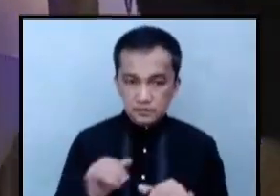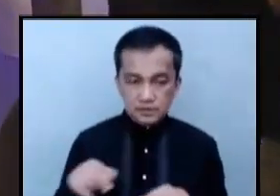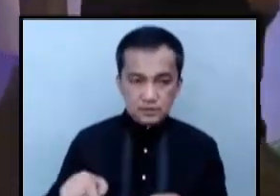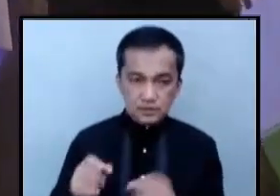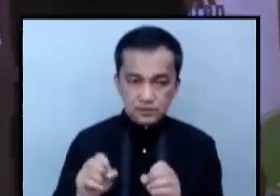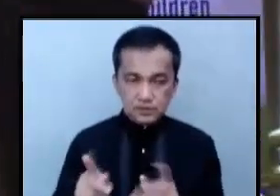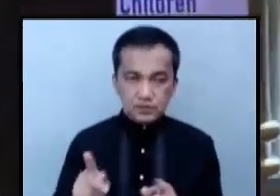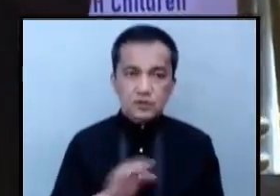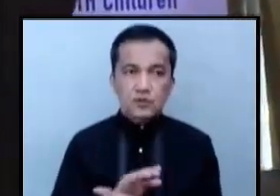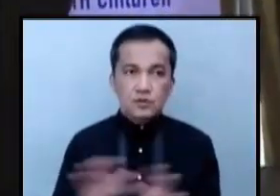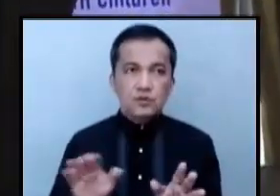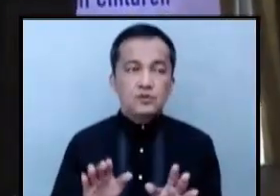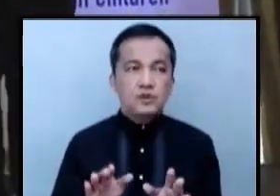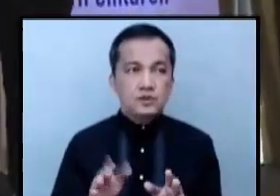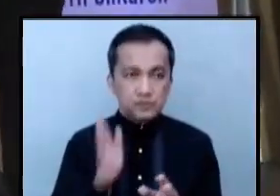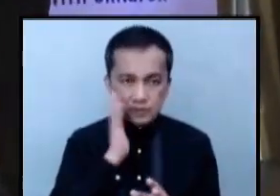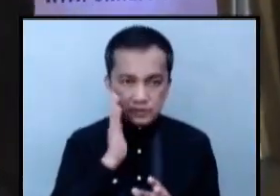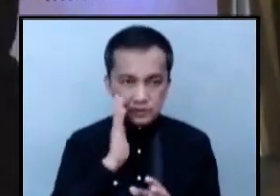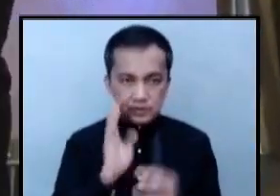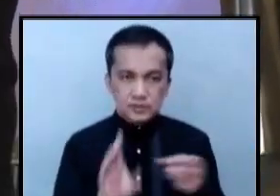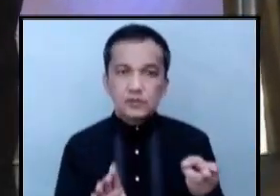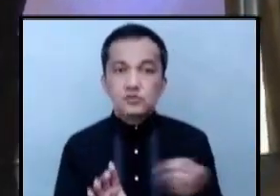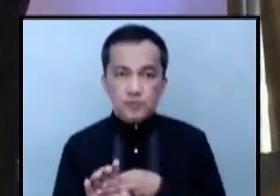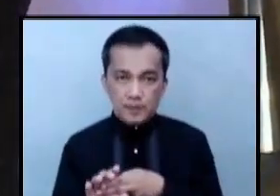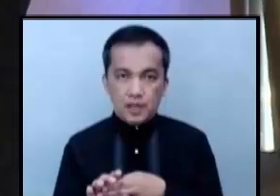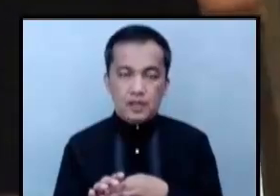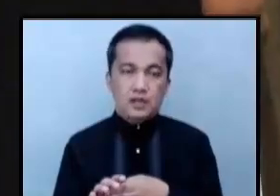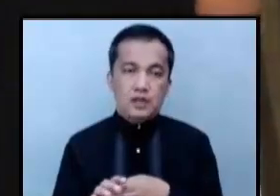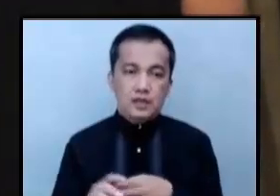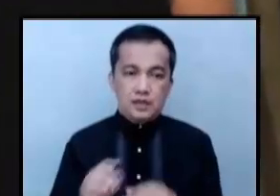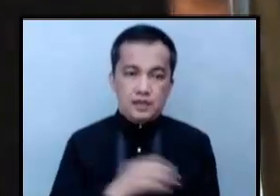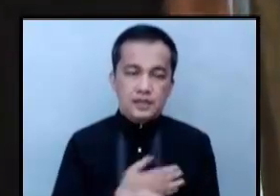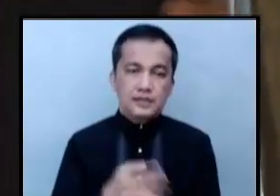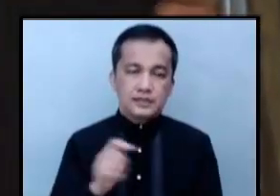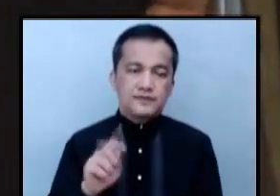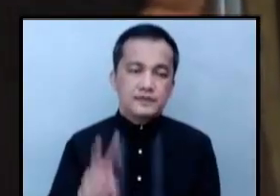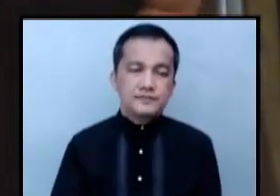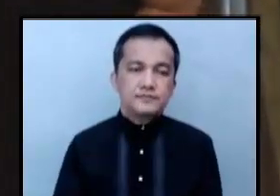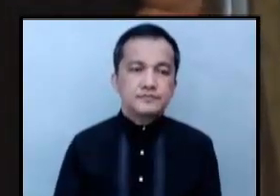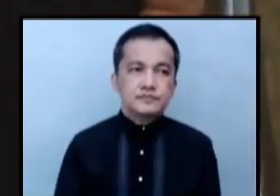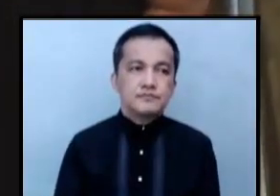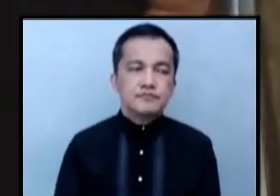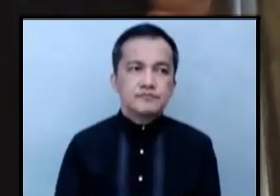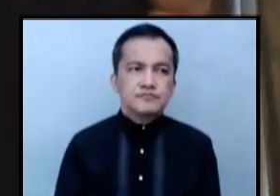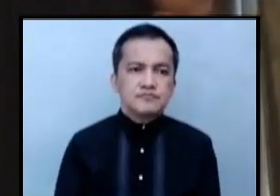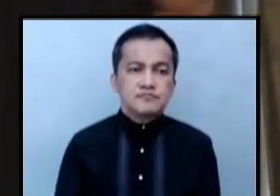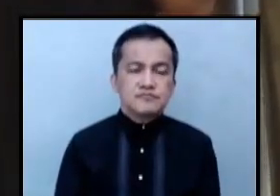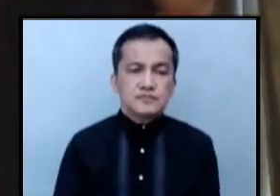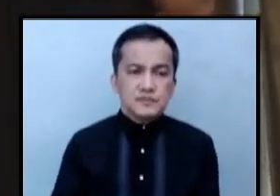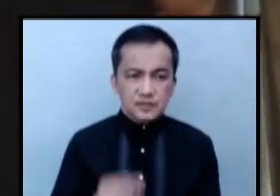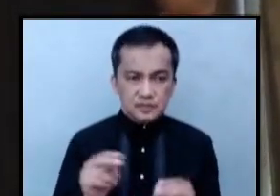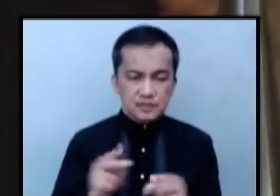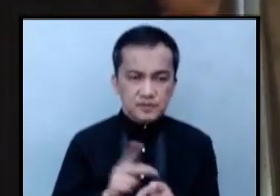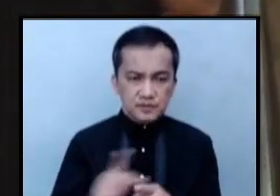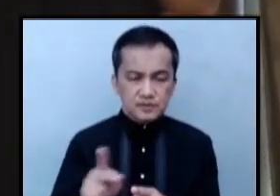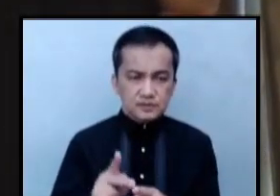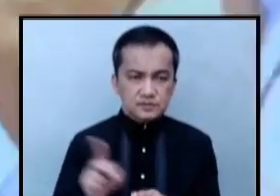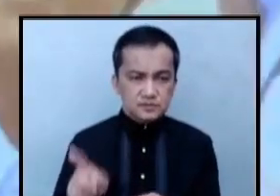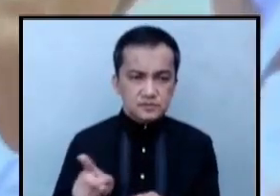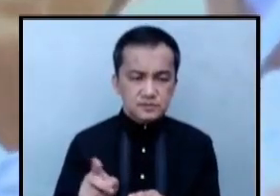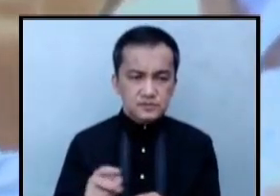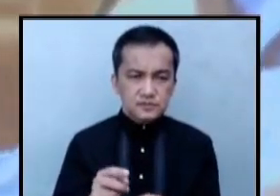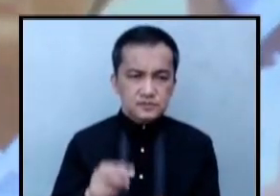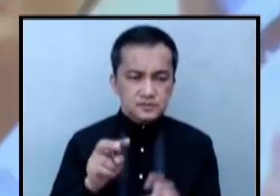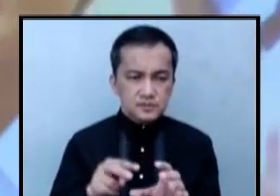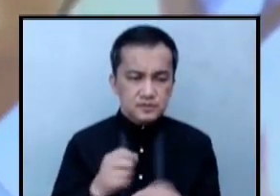kayong mahiyang sumali dito sa Anak TV. Ang nagwagi naman sa non-professional o aspiring video makers